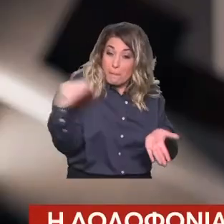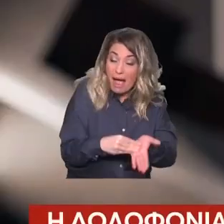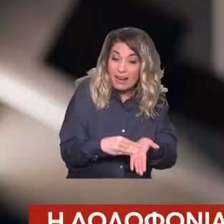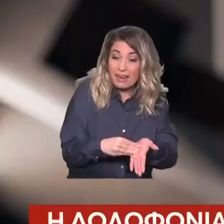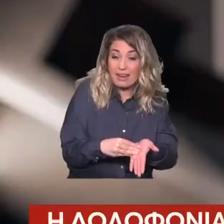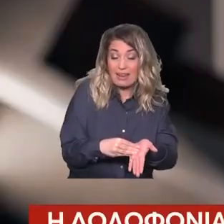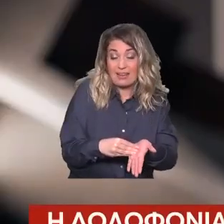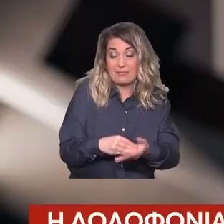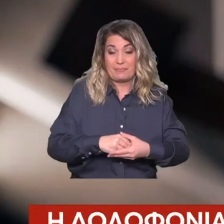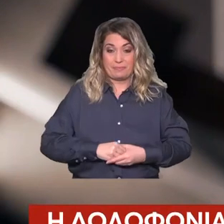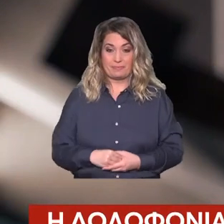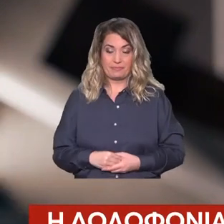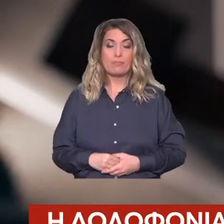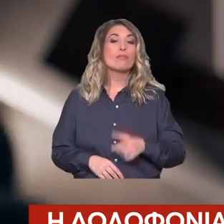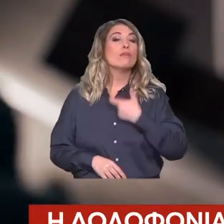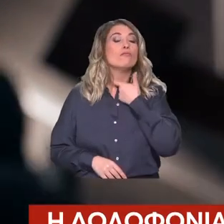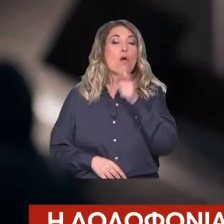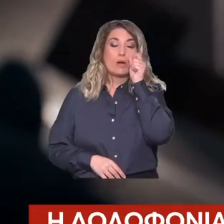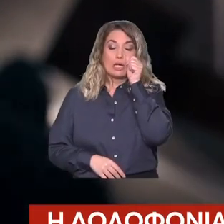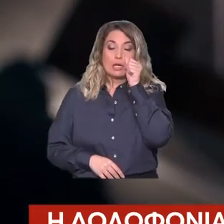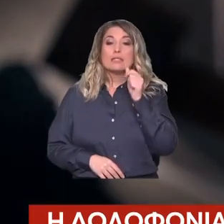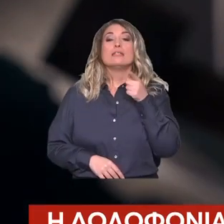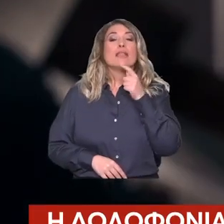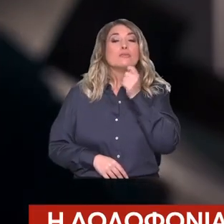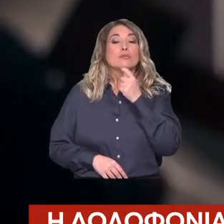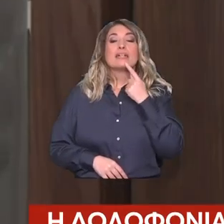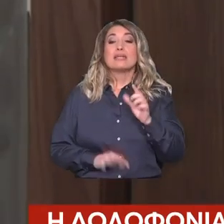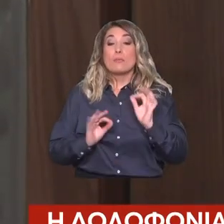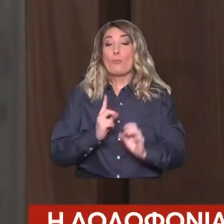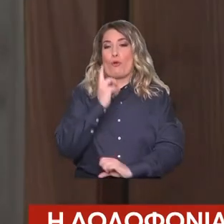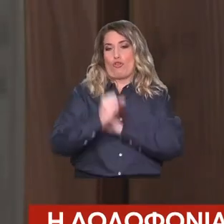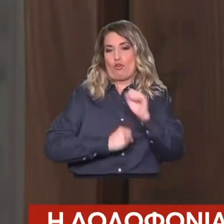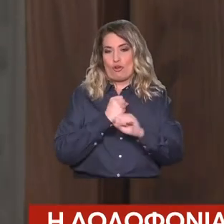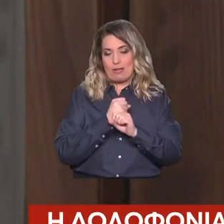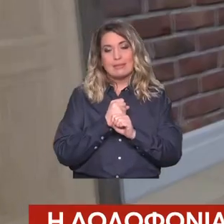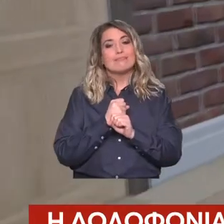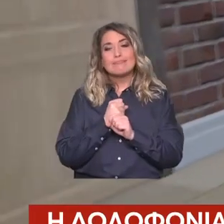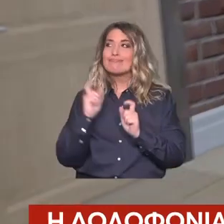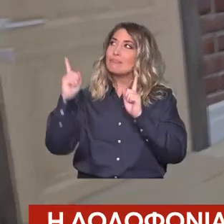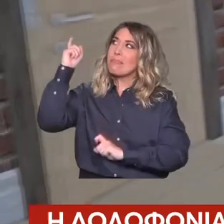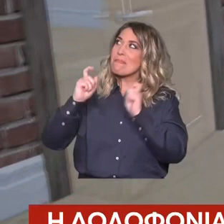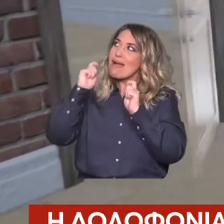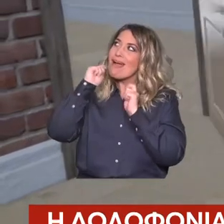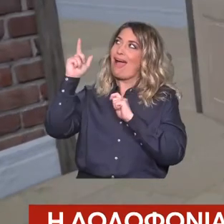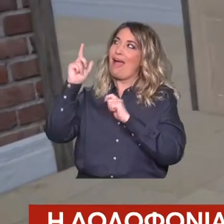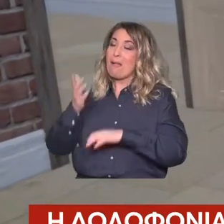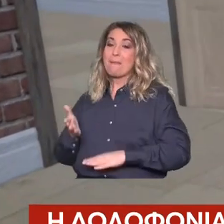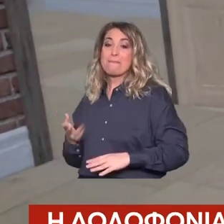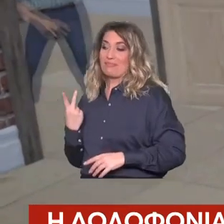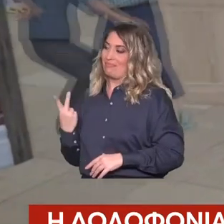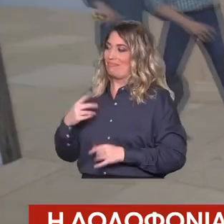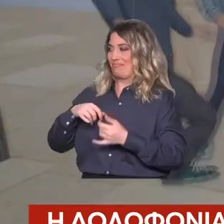Το έγκλημα σημειώθηκε το βράδυ της πρωτοχρονιάς. Η 41 ετών γυναίκα επιστρέφει σε αυτό το σπίτι με τον σύντροφό της και με το που μπαίνουν, ο φίλος